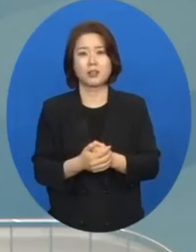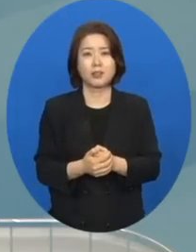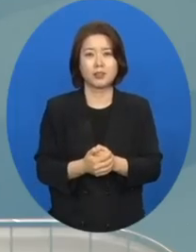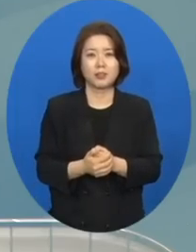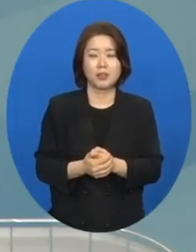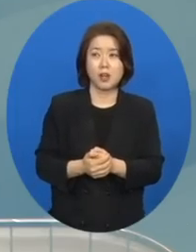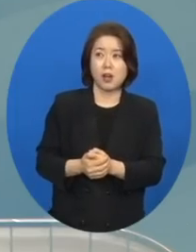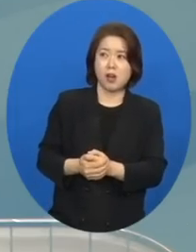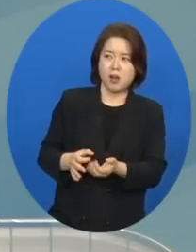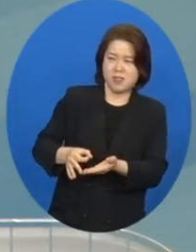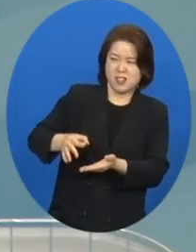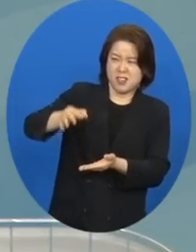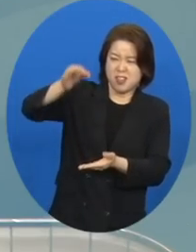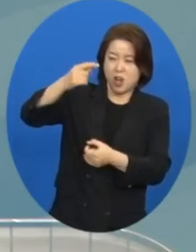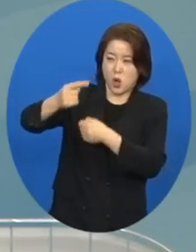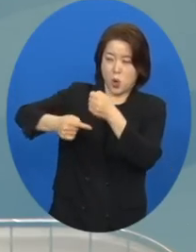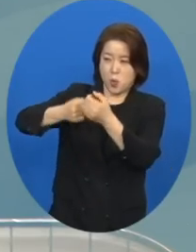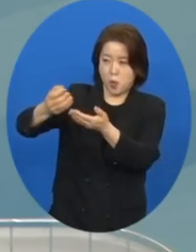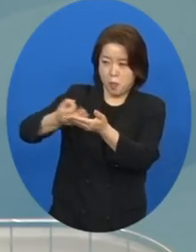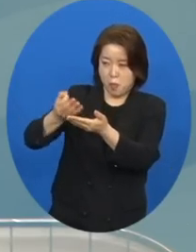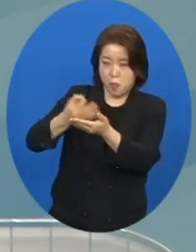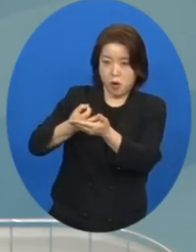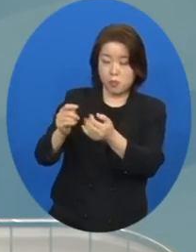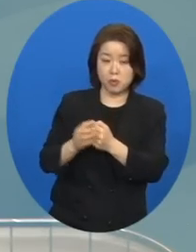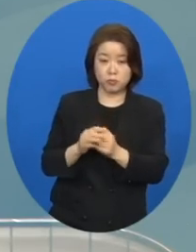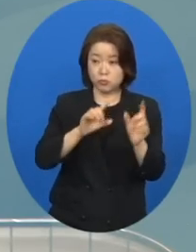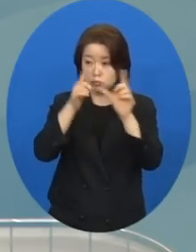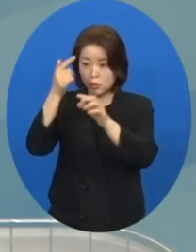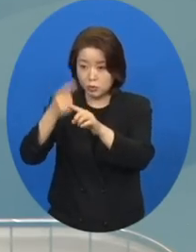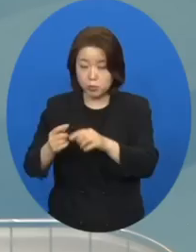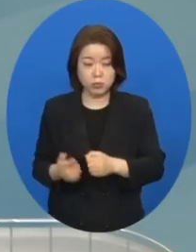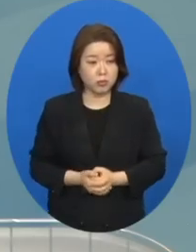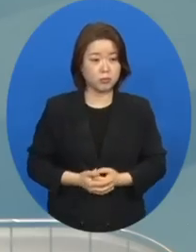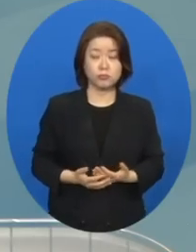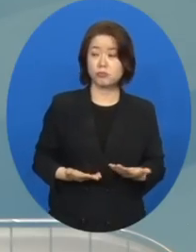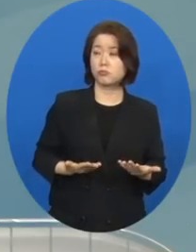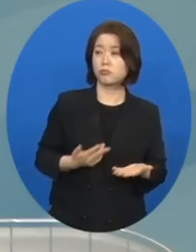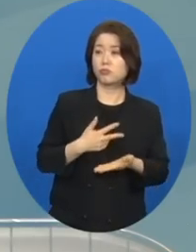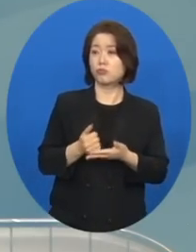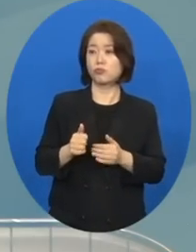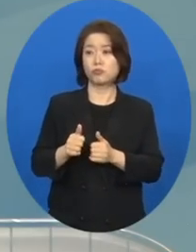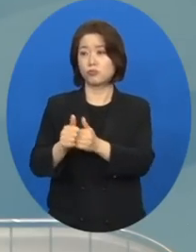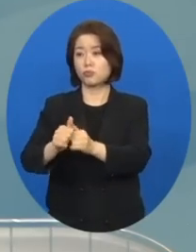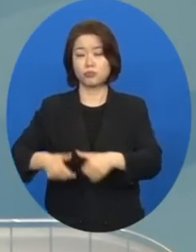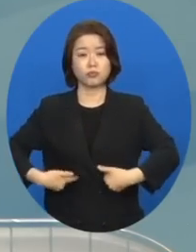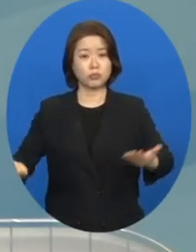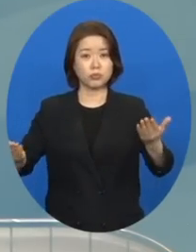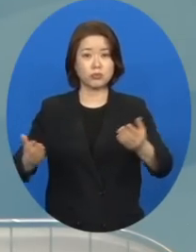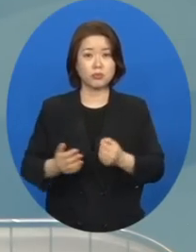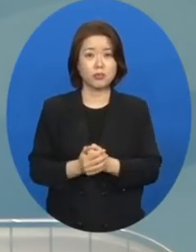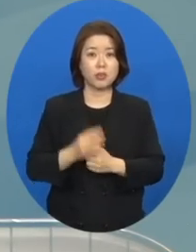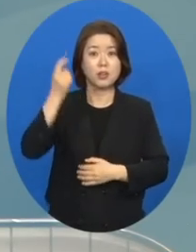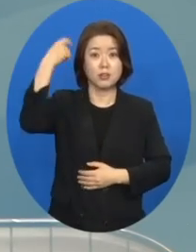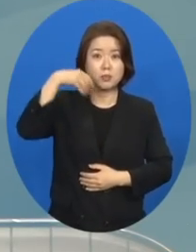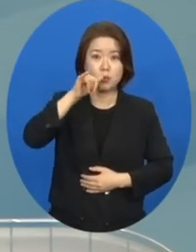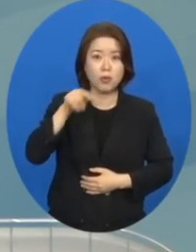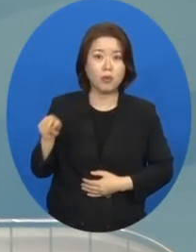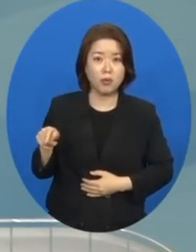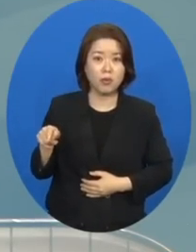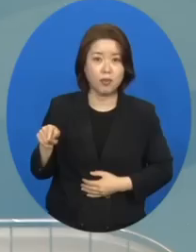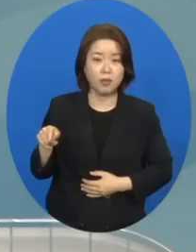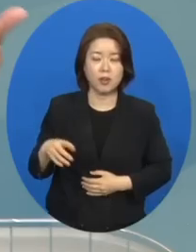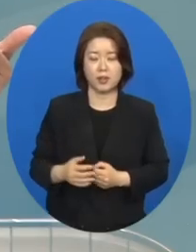받으면 살다보니까 굳이 주님을 믿을 필요가 없는 딸의 필요가 없다고 느낀 거죠